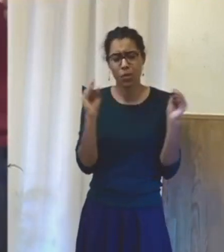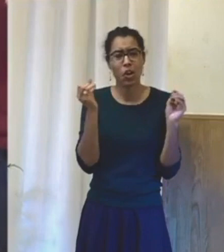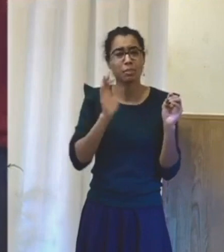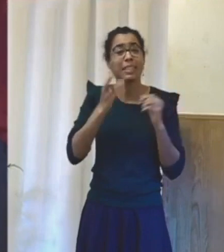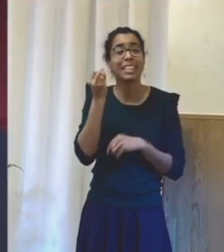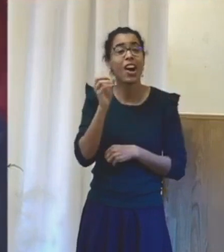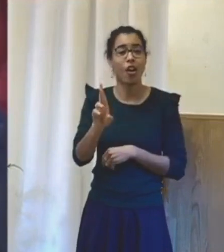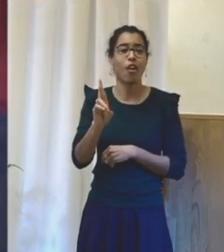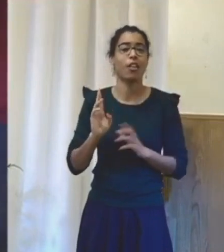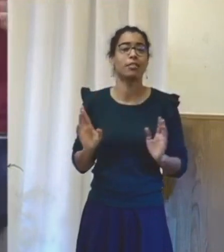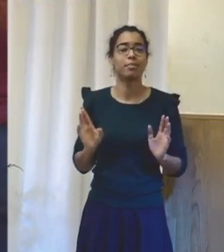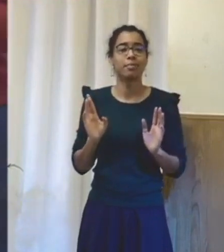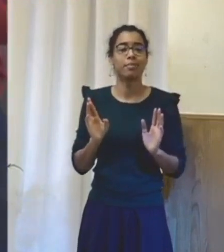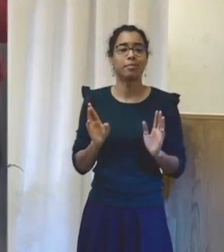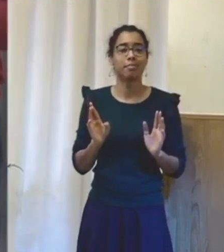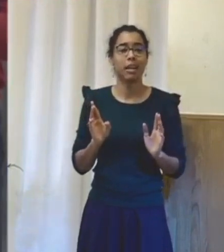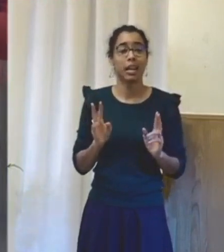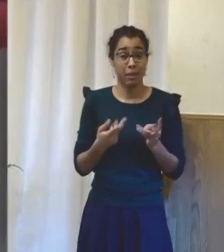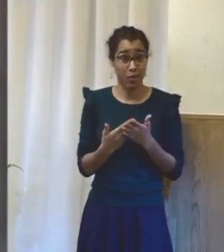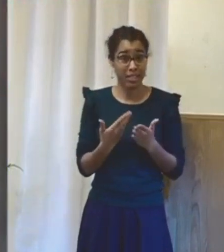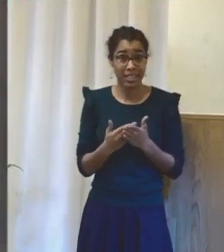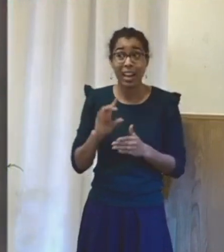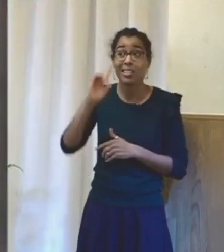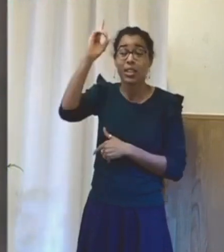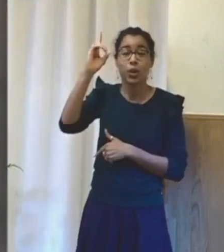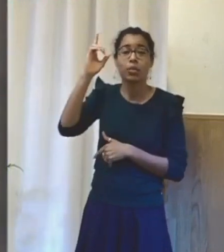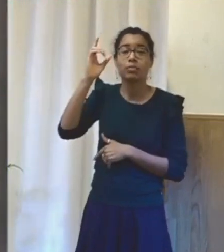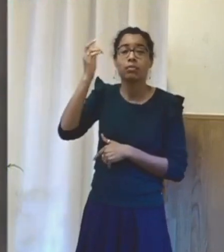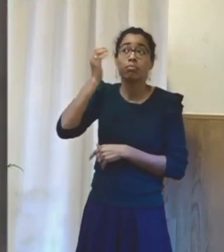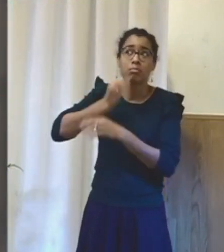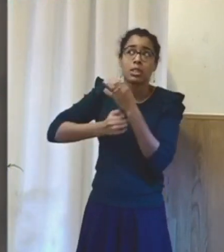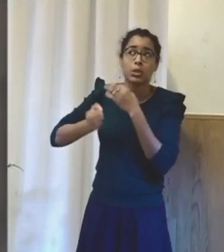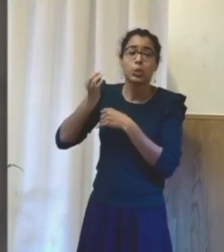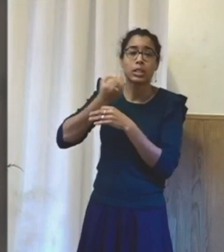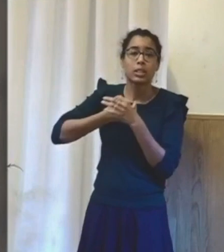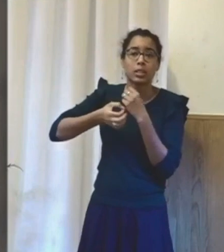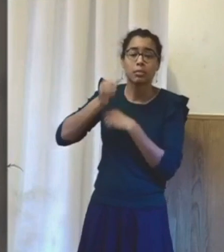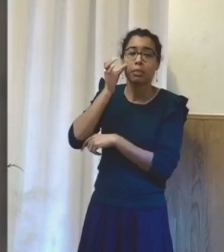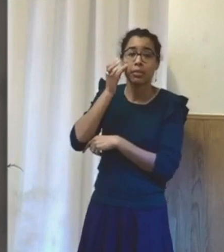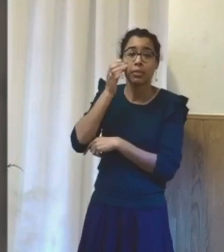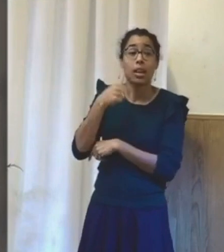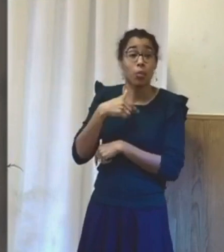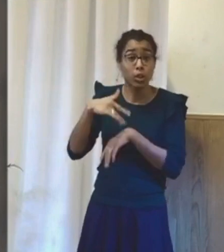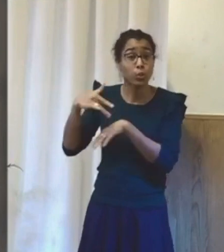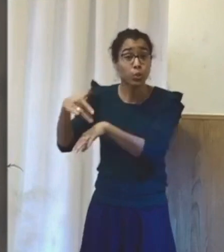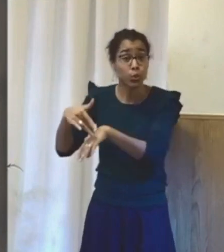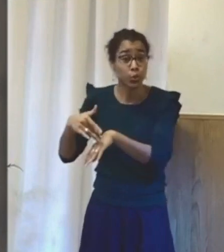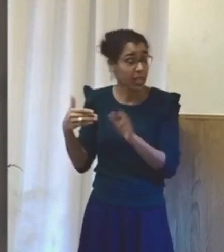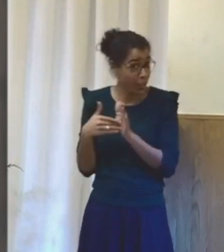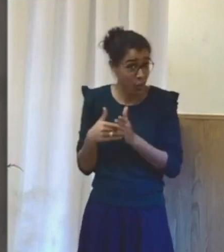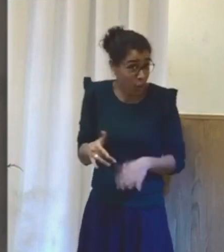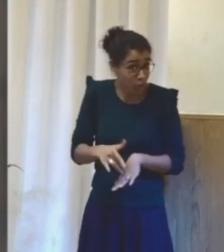d'or. Et des fois, c'est là que Dieu vient nous parler. Je l'ai vécu plusieurs fois et je le vis